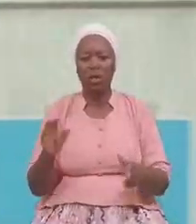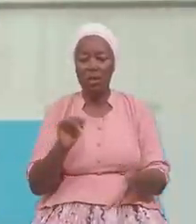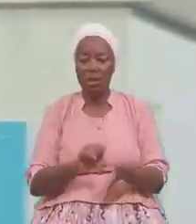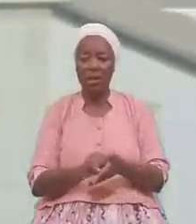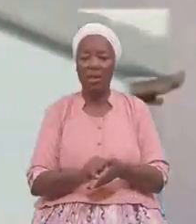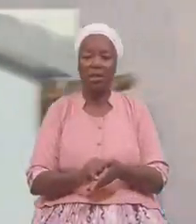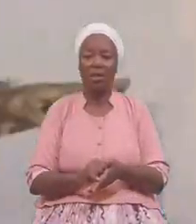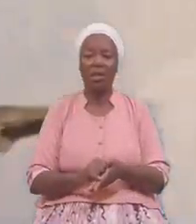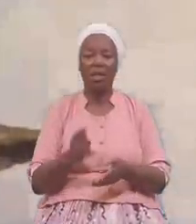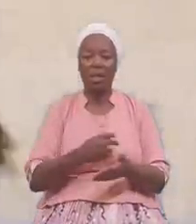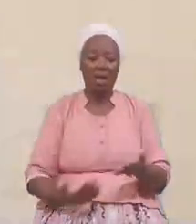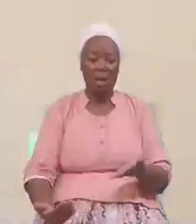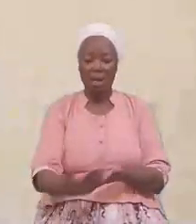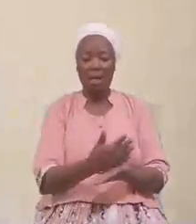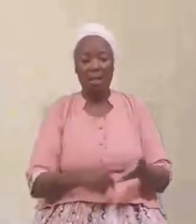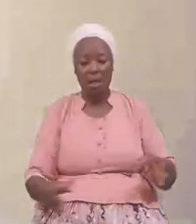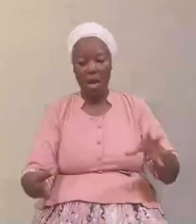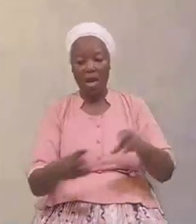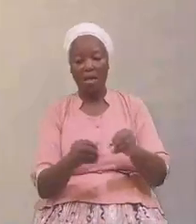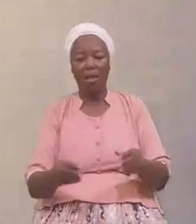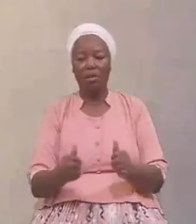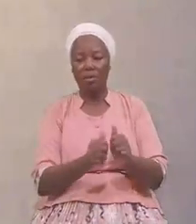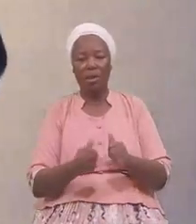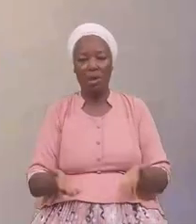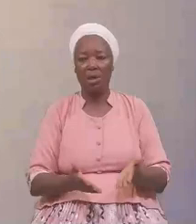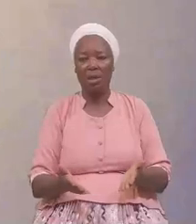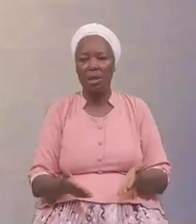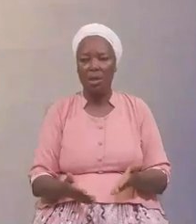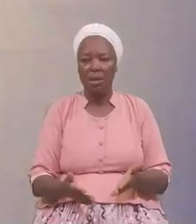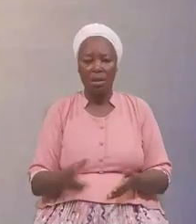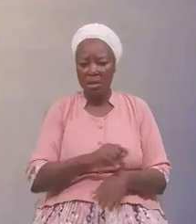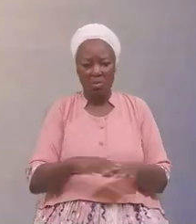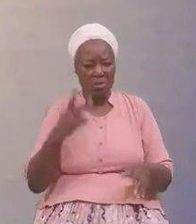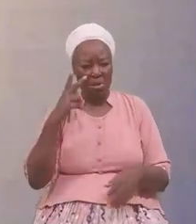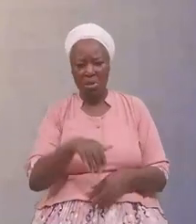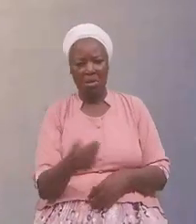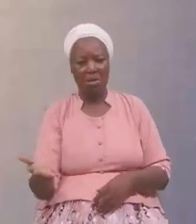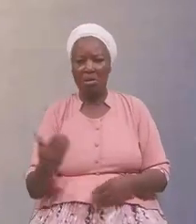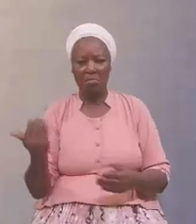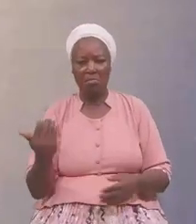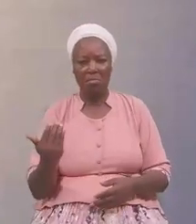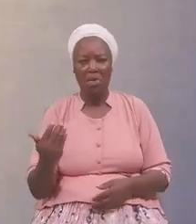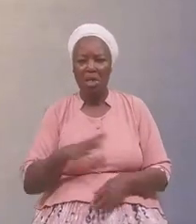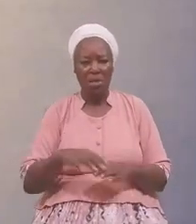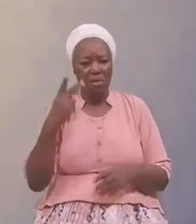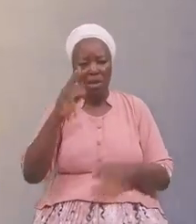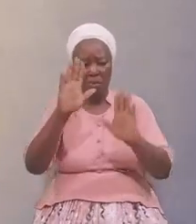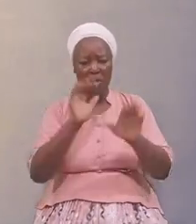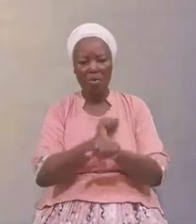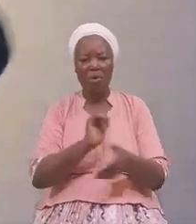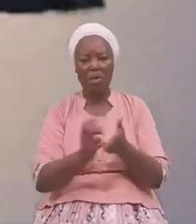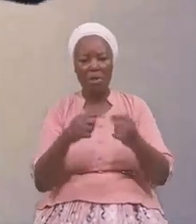rassemblée ici. Ils ne voient rien de plus. Ils ne voient pas qu'un miracle leur parviendra. Ils